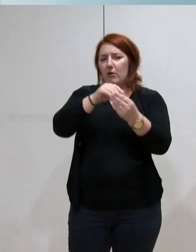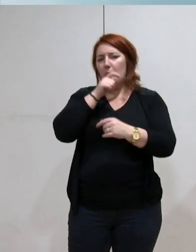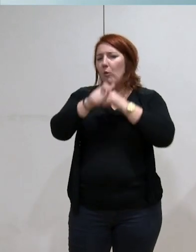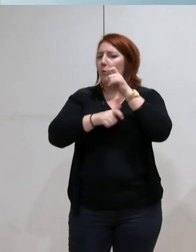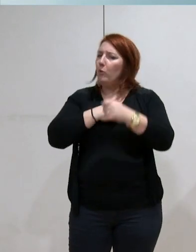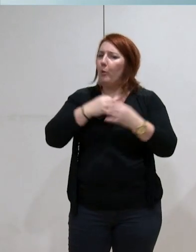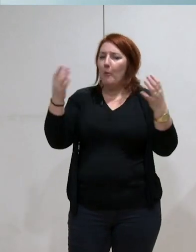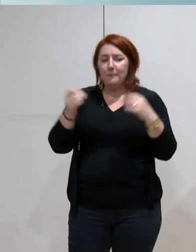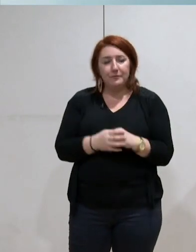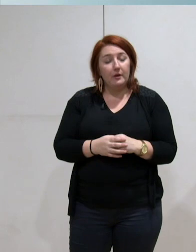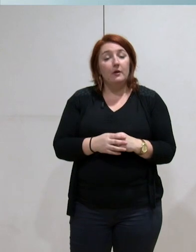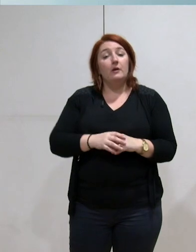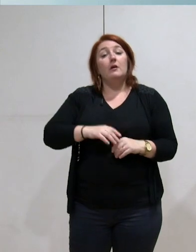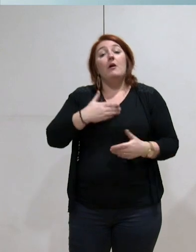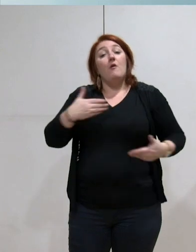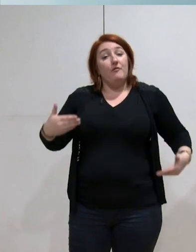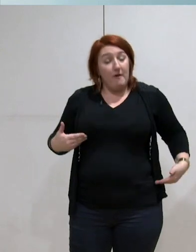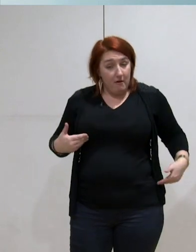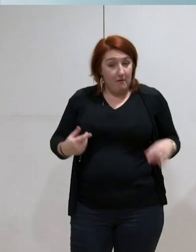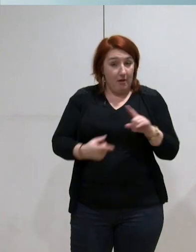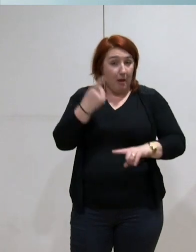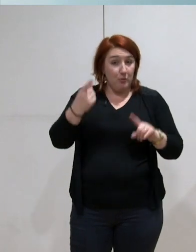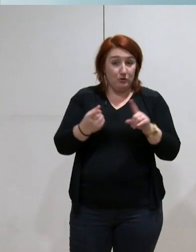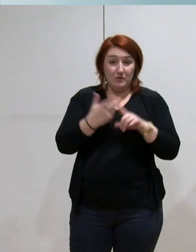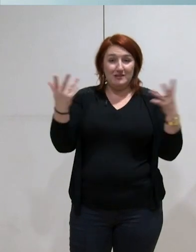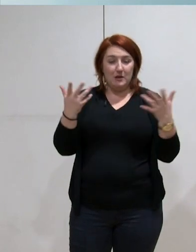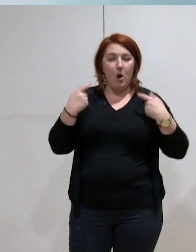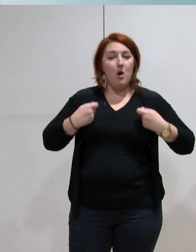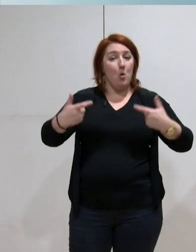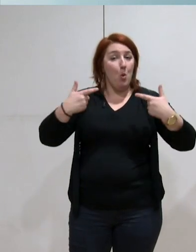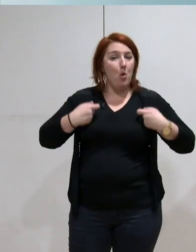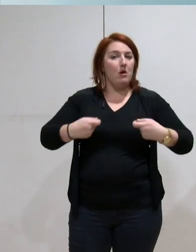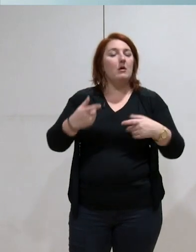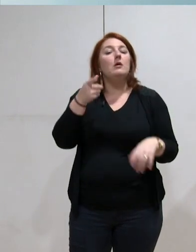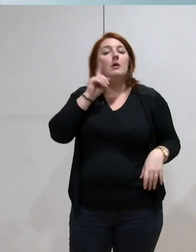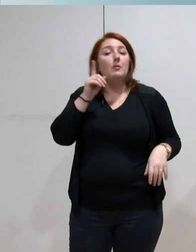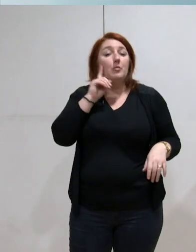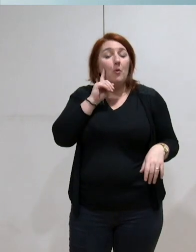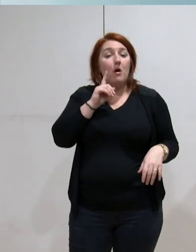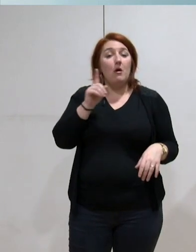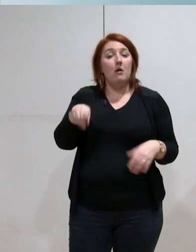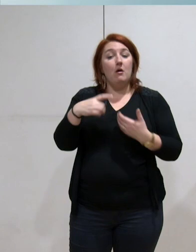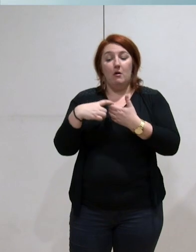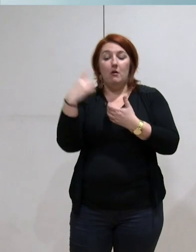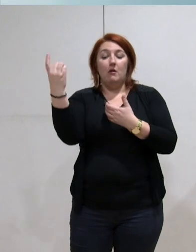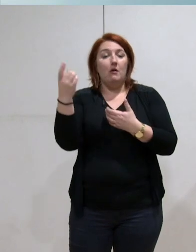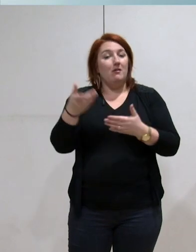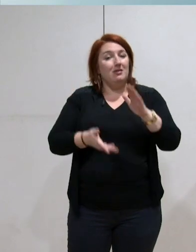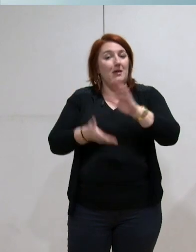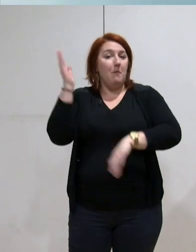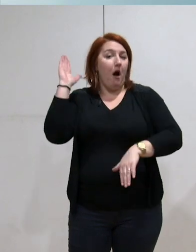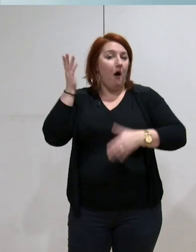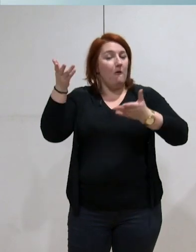élément qui me semble important c'est la question du coût puisque effectivement le coût du départ volontaire de ces h